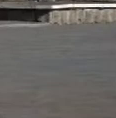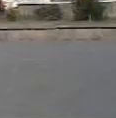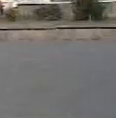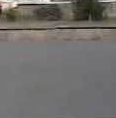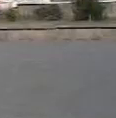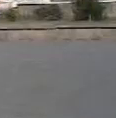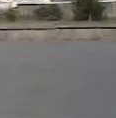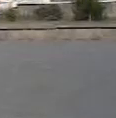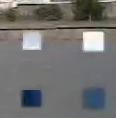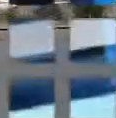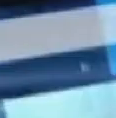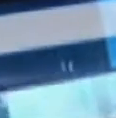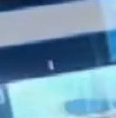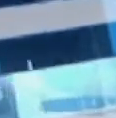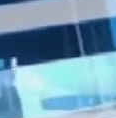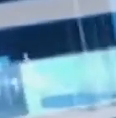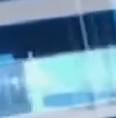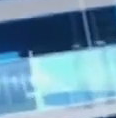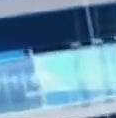басқармасының басшысы мәлімдеді.